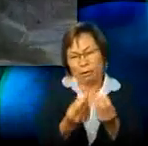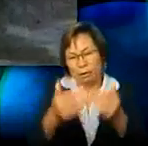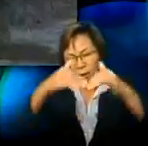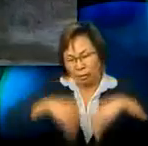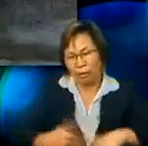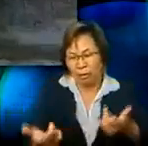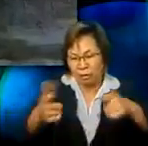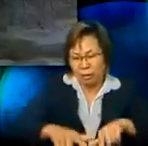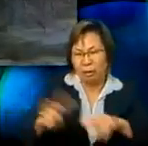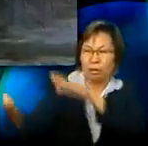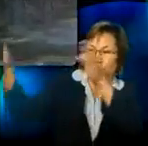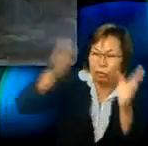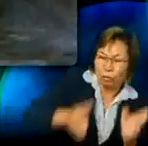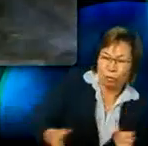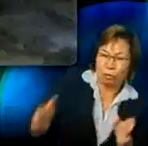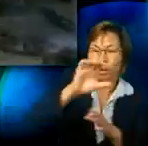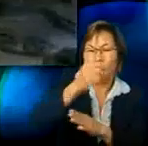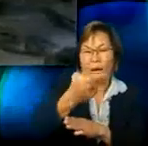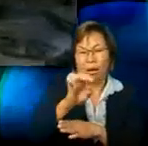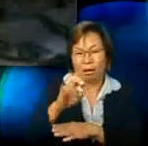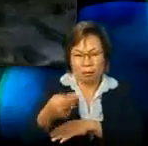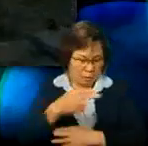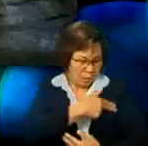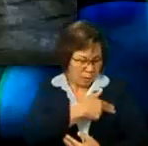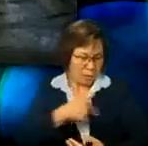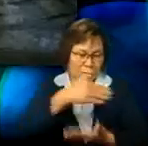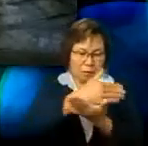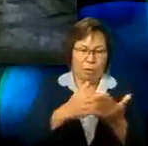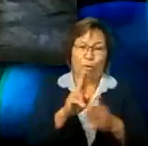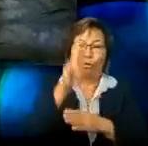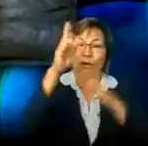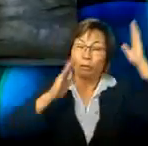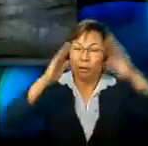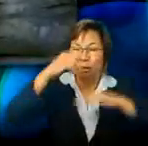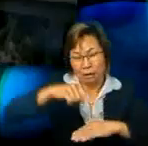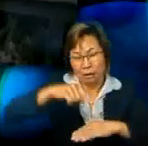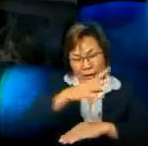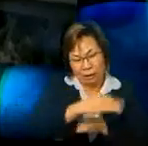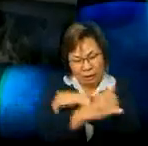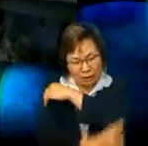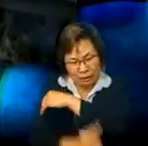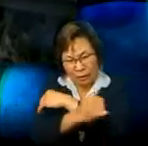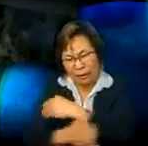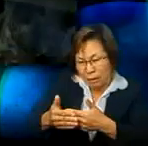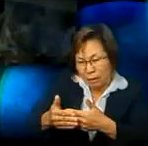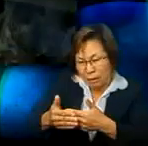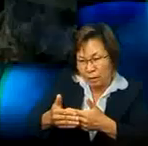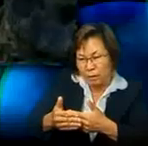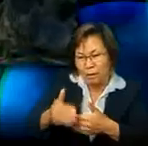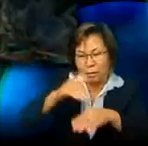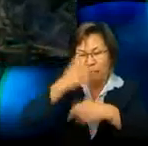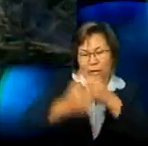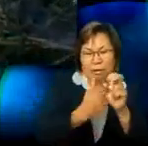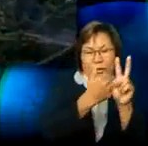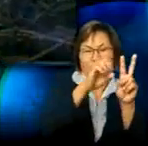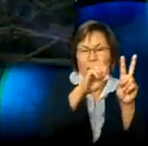runtuh. Kejadian tsunami yang melanda Aceh, Indonesia juga sebahagian utara Malaysia, Thailand dan beberapa negara berhampiran